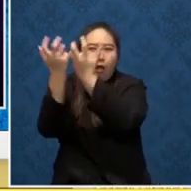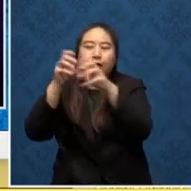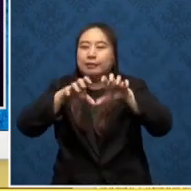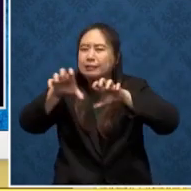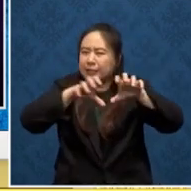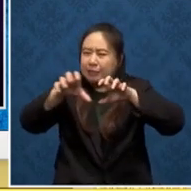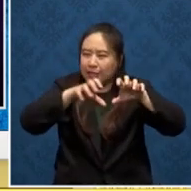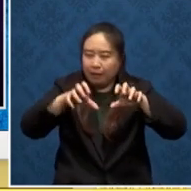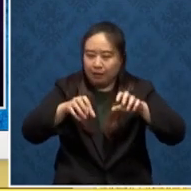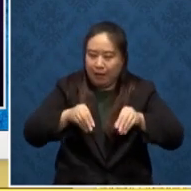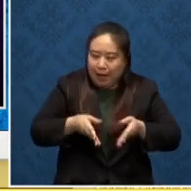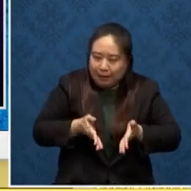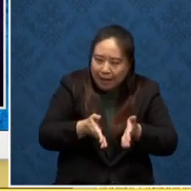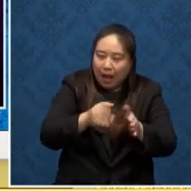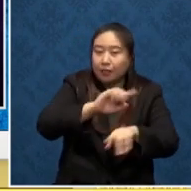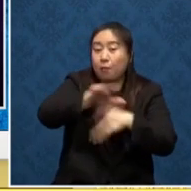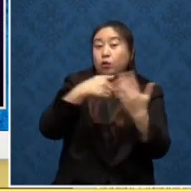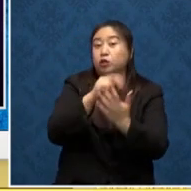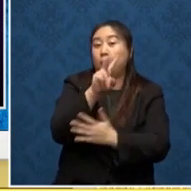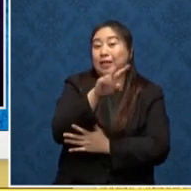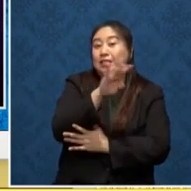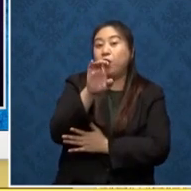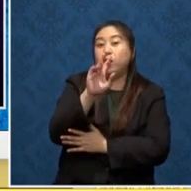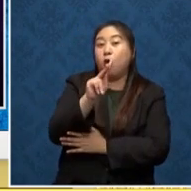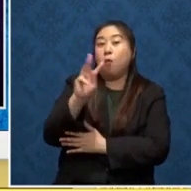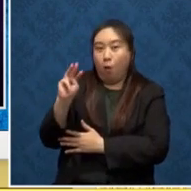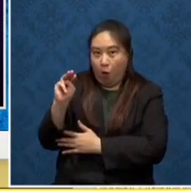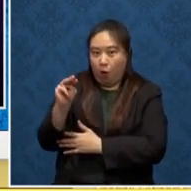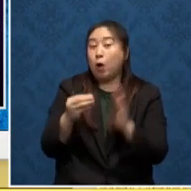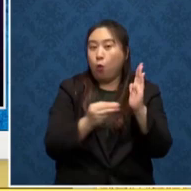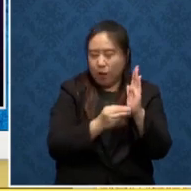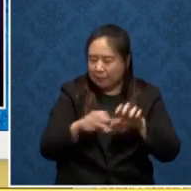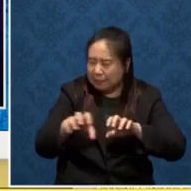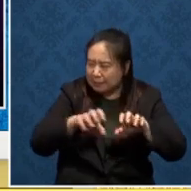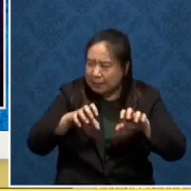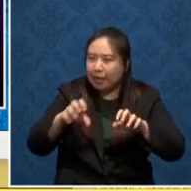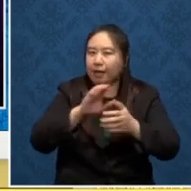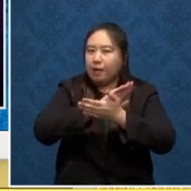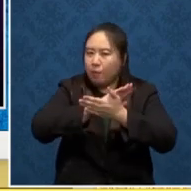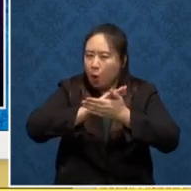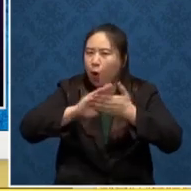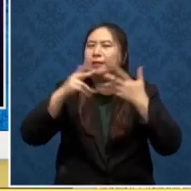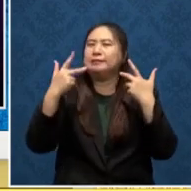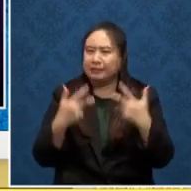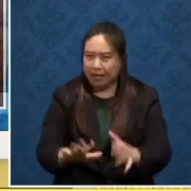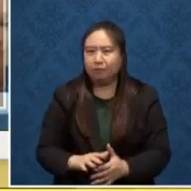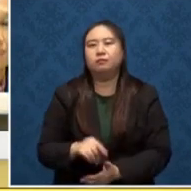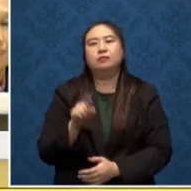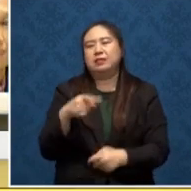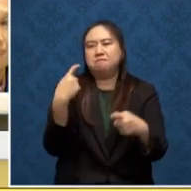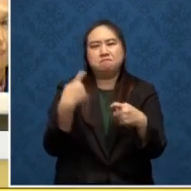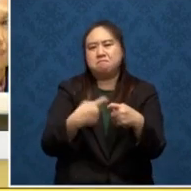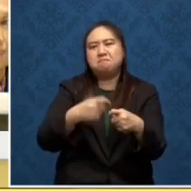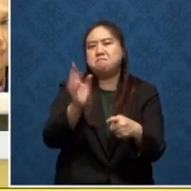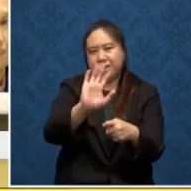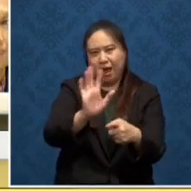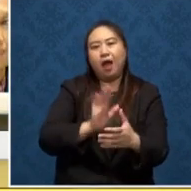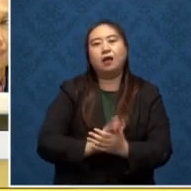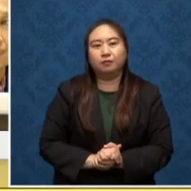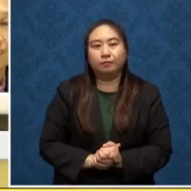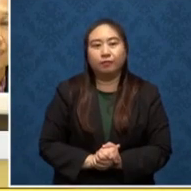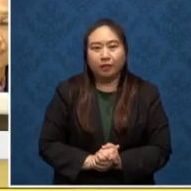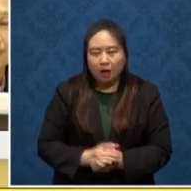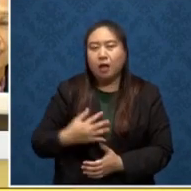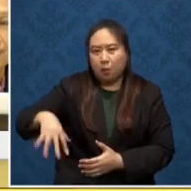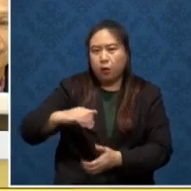00 กจิโลเมตรในกุเทพมหาละครรำเนนการจัดใหเสร็ครัผมคดวามใช่เรื่องยากเงิแนเข้นอะไรในการที่เราจะ